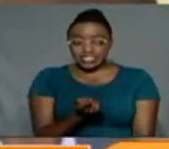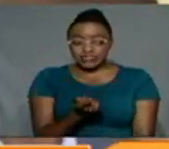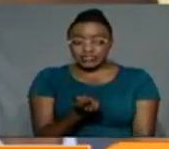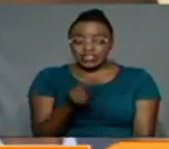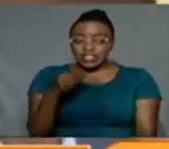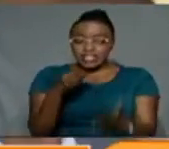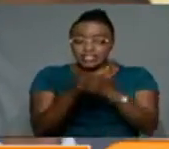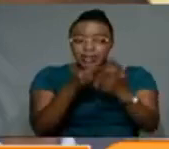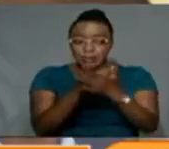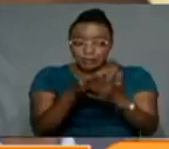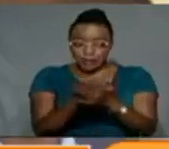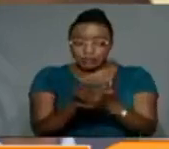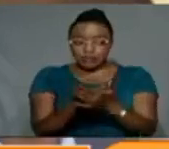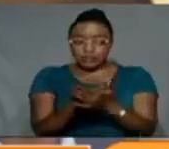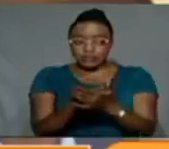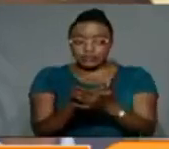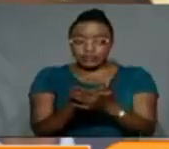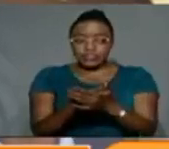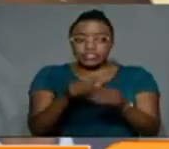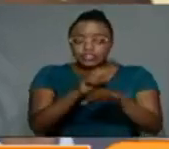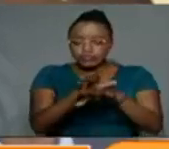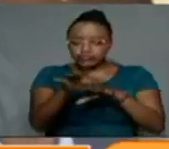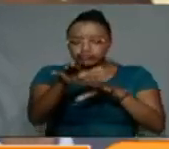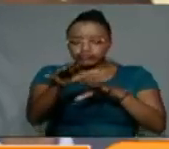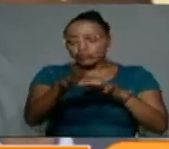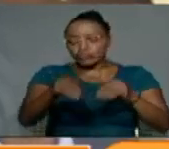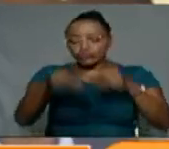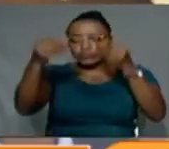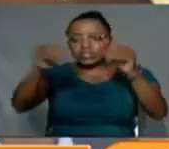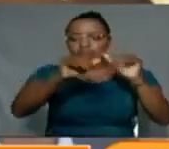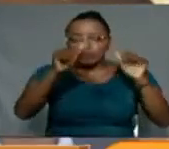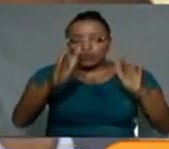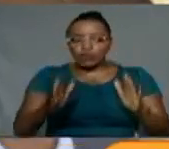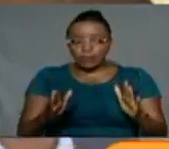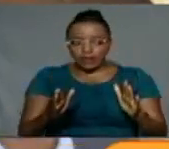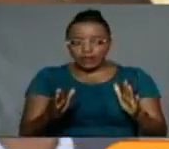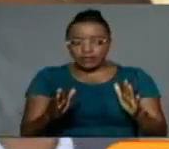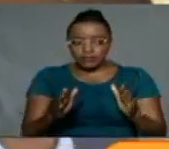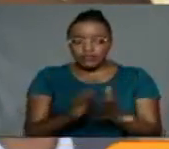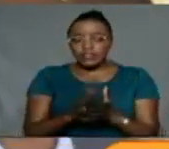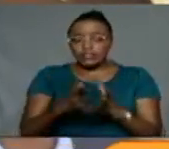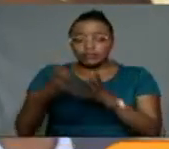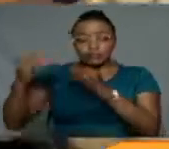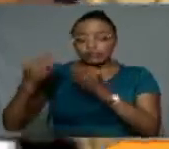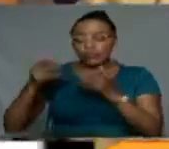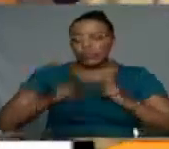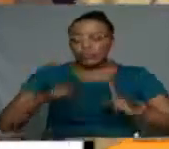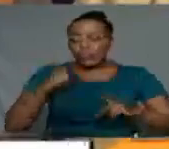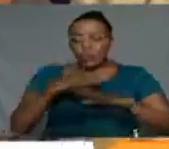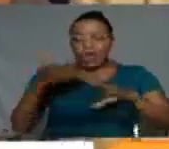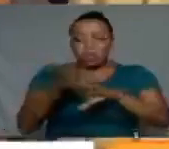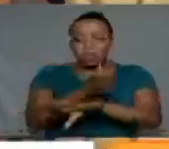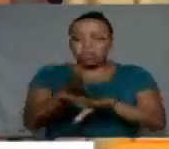pesa itiririke iende kwa mkulima na bali isiende kwa mabroker.